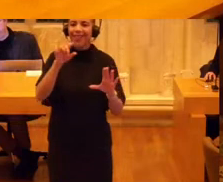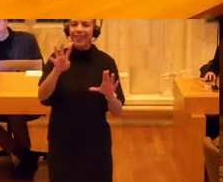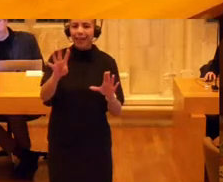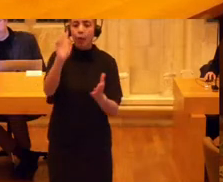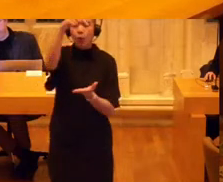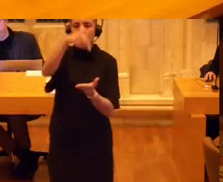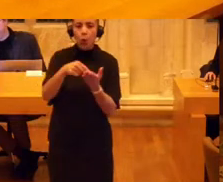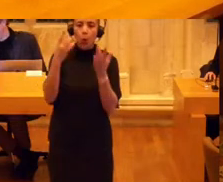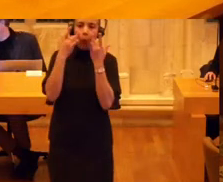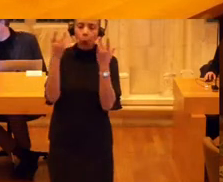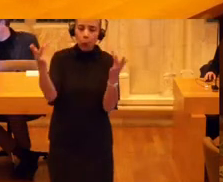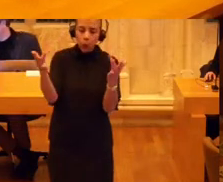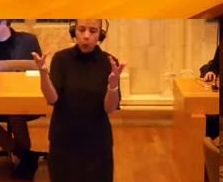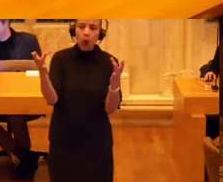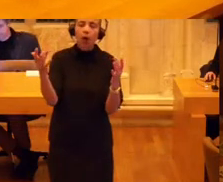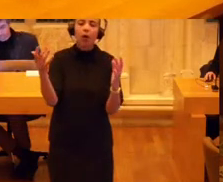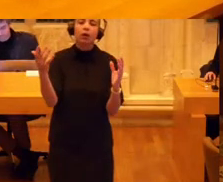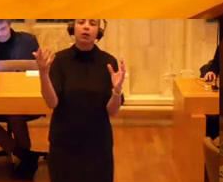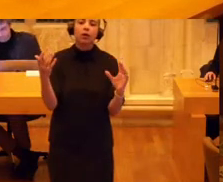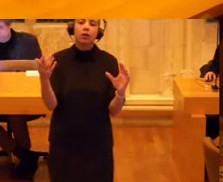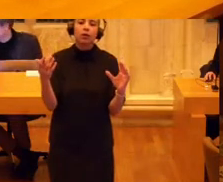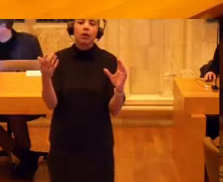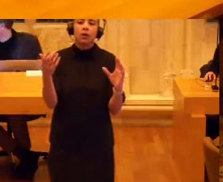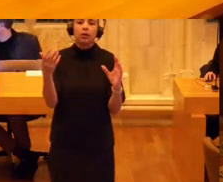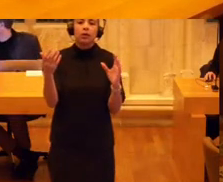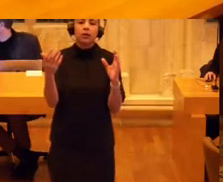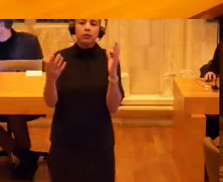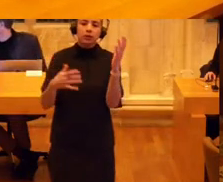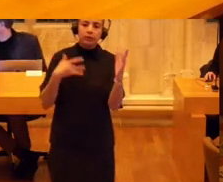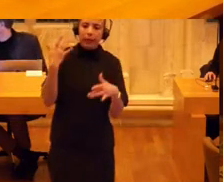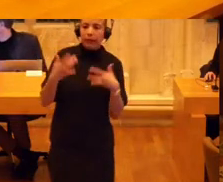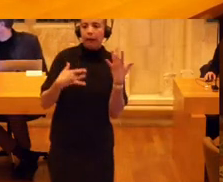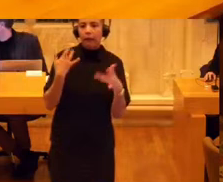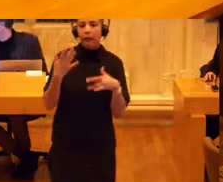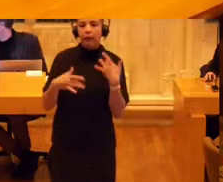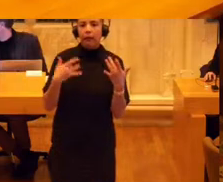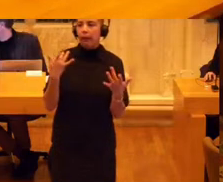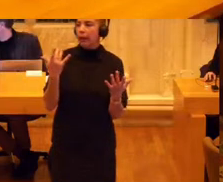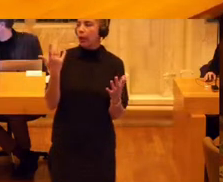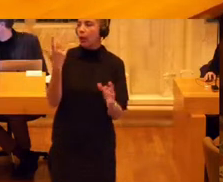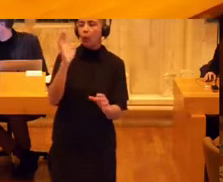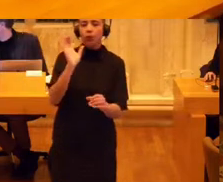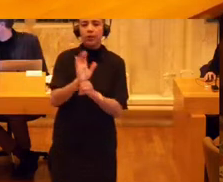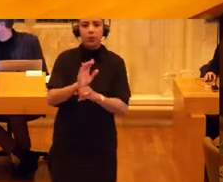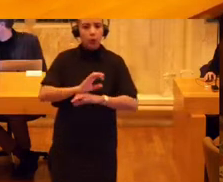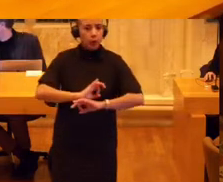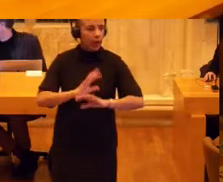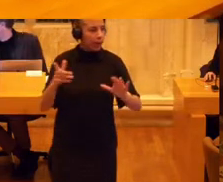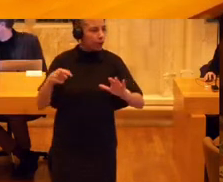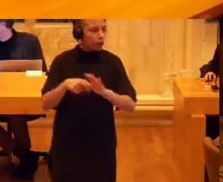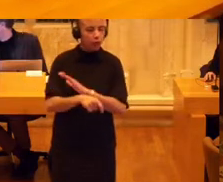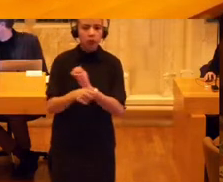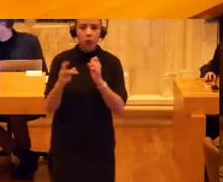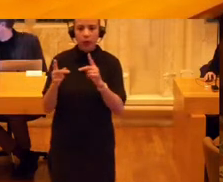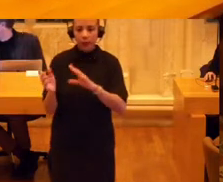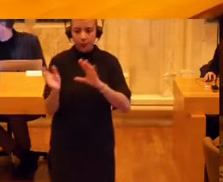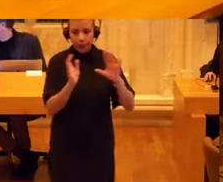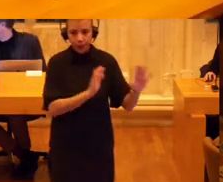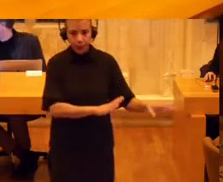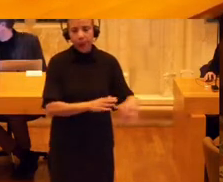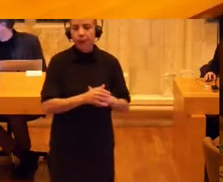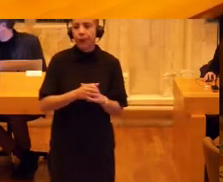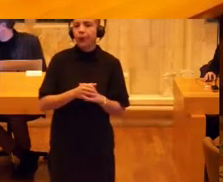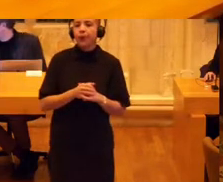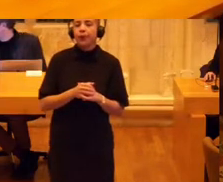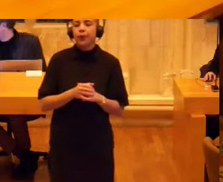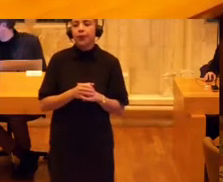le théâtre en matière de spectacle vivant, enfin théâtre. Pas d'opposition, adopté. Le programme de